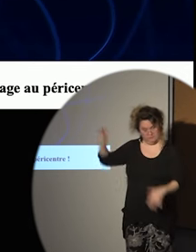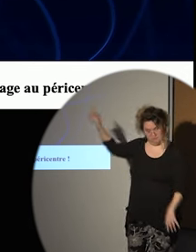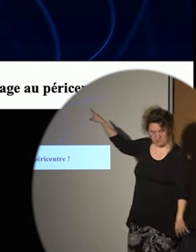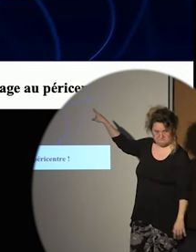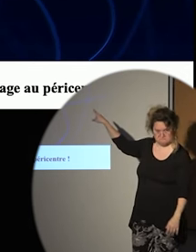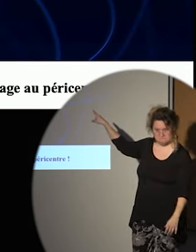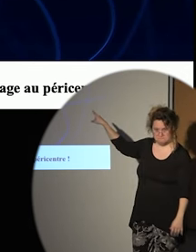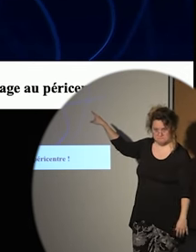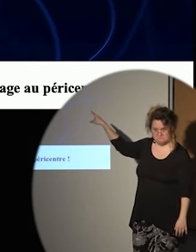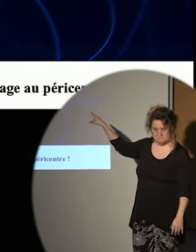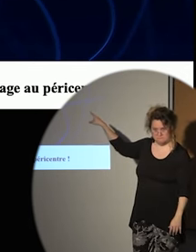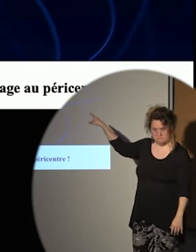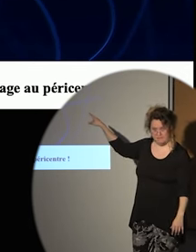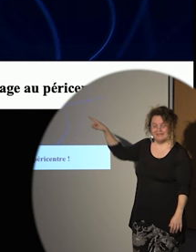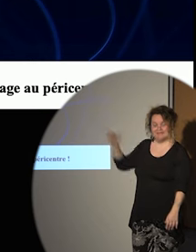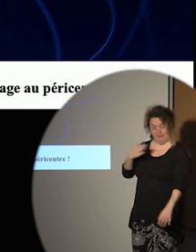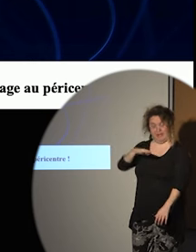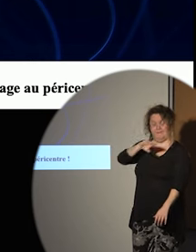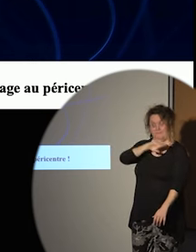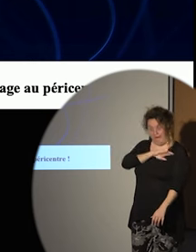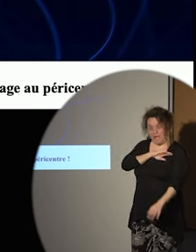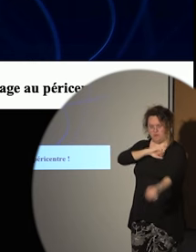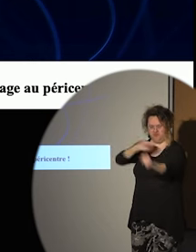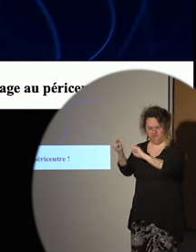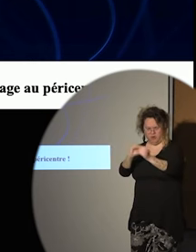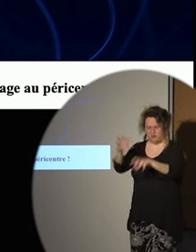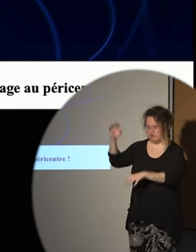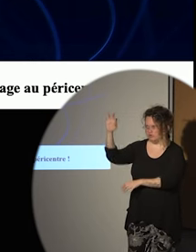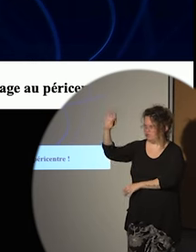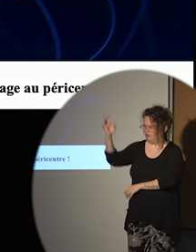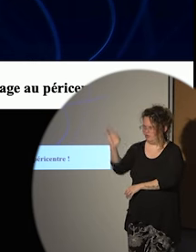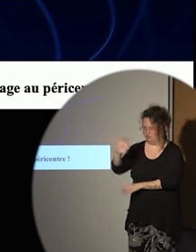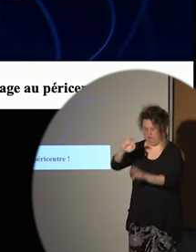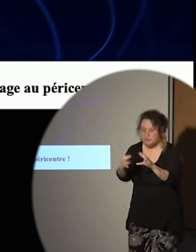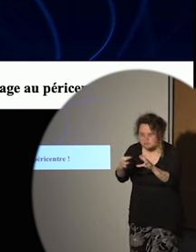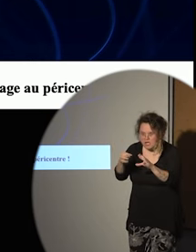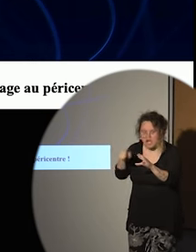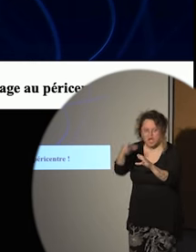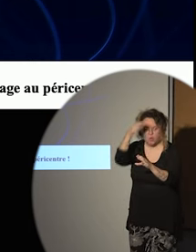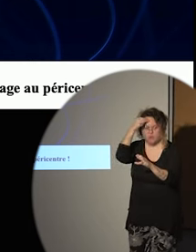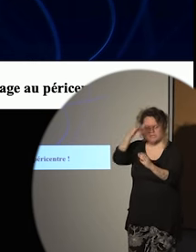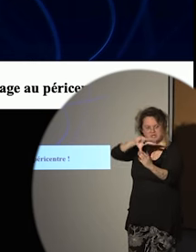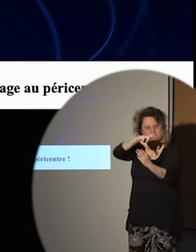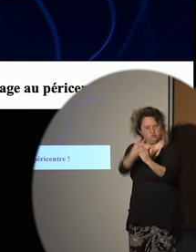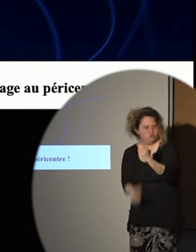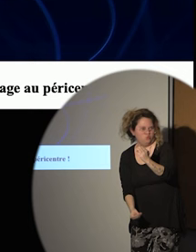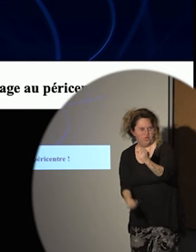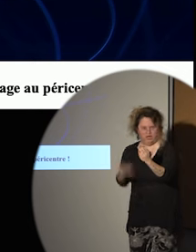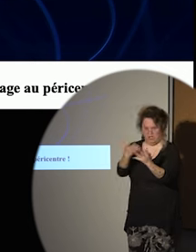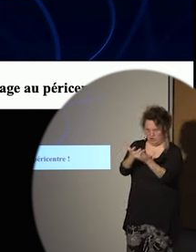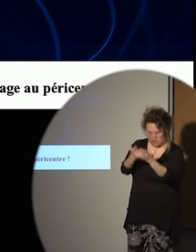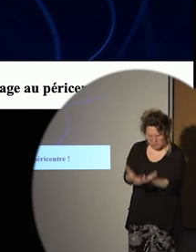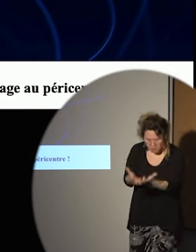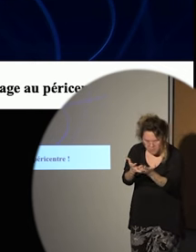Grâce à ça, grâce à son mouvement, on a pu mesurer la masse du trou noir et découvrir donc que notre galaxie avait un grand trou noir dans